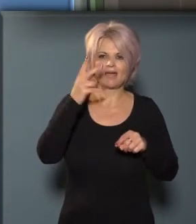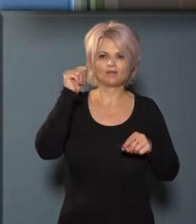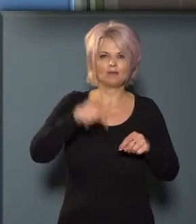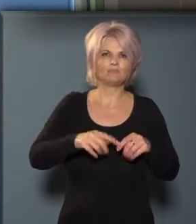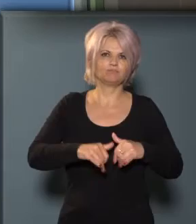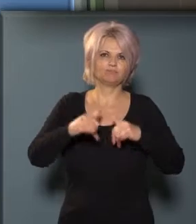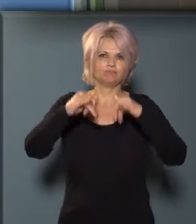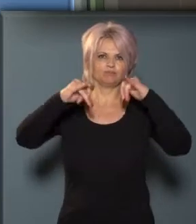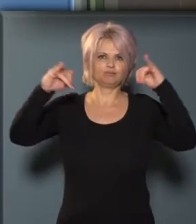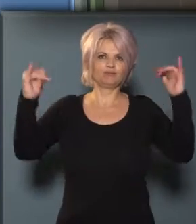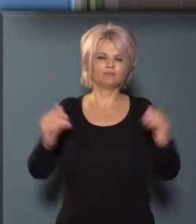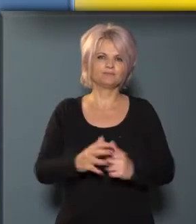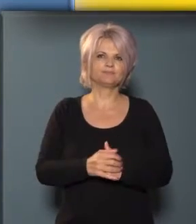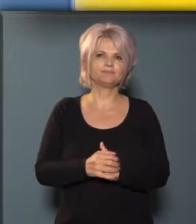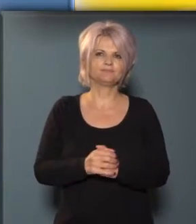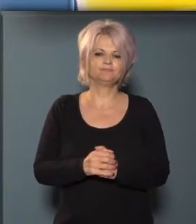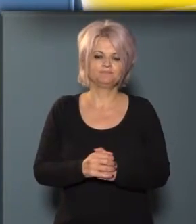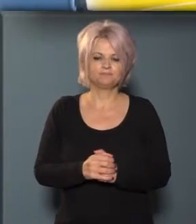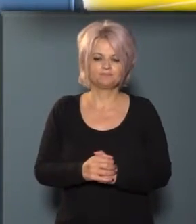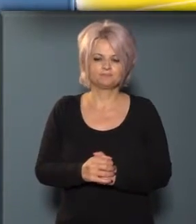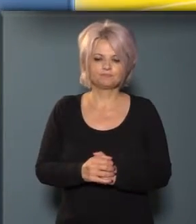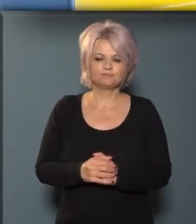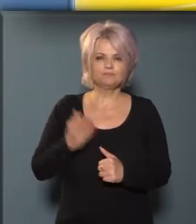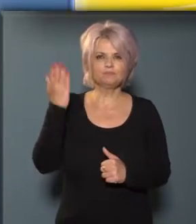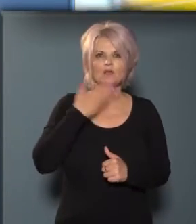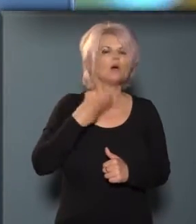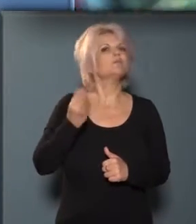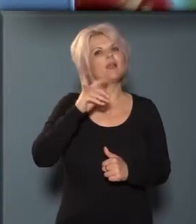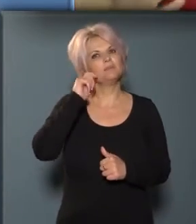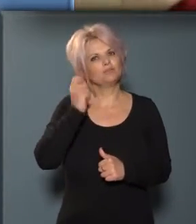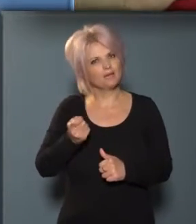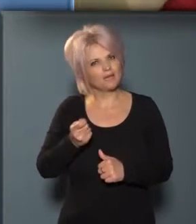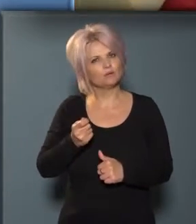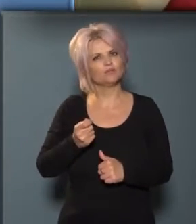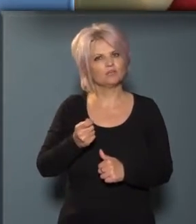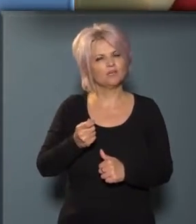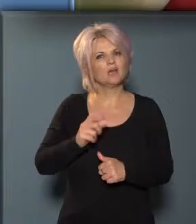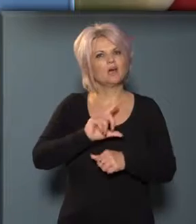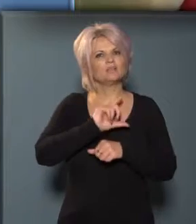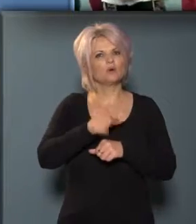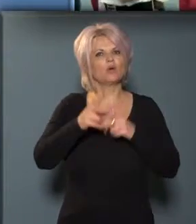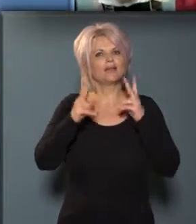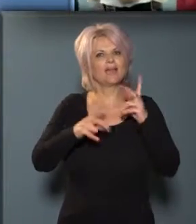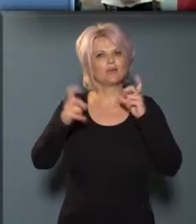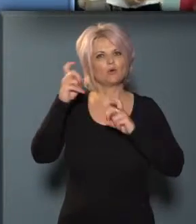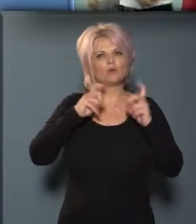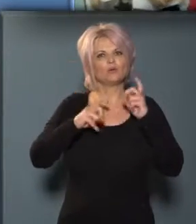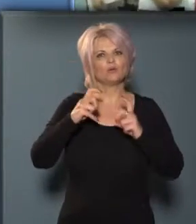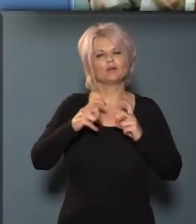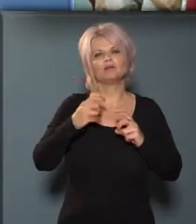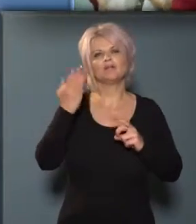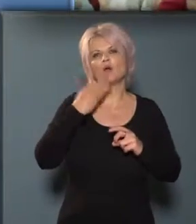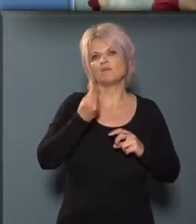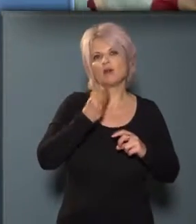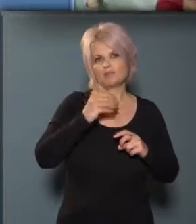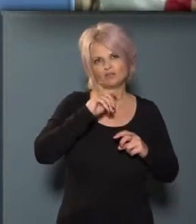javuló tendenciát mutatunk be. Hogyha valami sikeres, akkor nyilván akkor kell gondolkozni az okokon, hogy miért nem, ha valami nem megy, de ha valami sikeres,